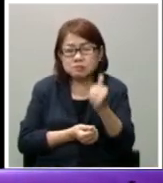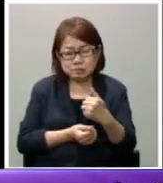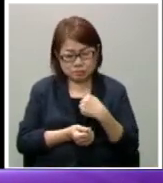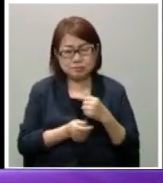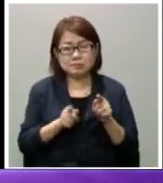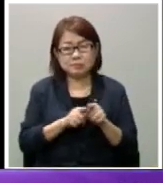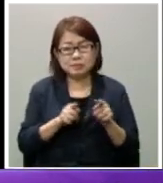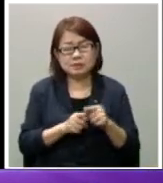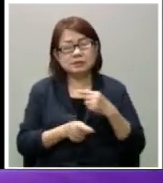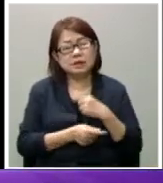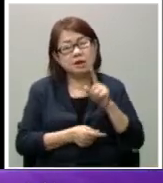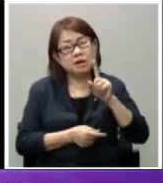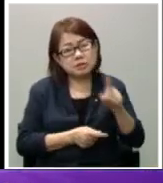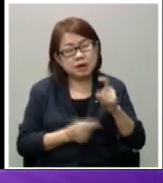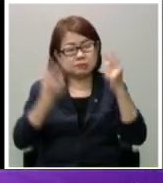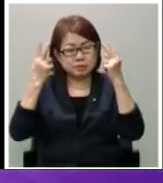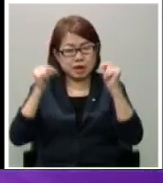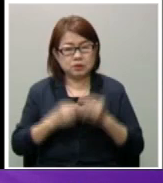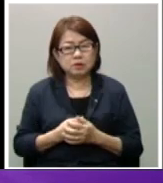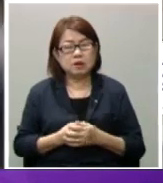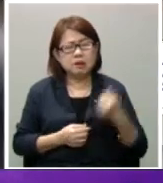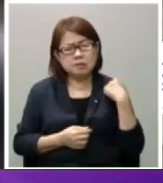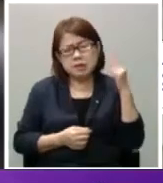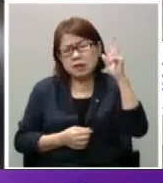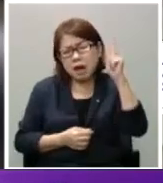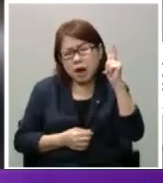รียนถามท่านนายกก็คือว่ามันมีข่าว